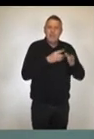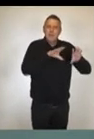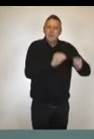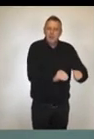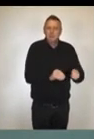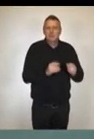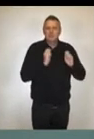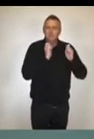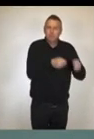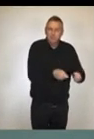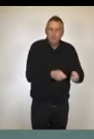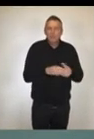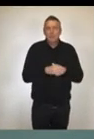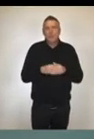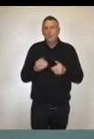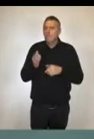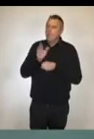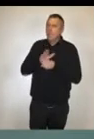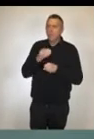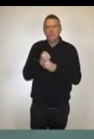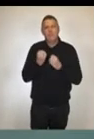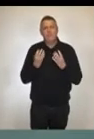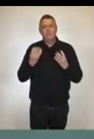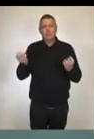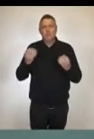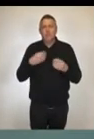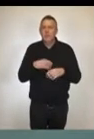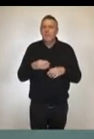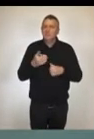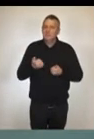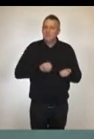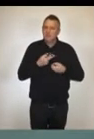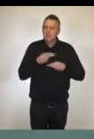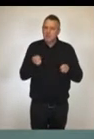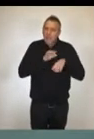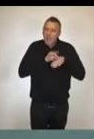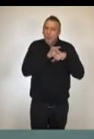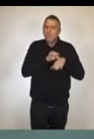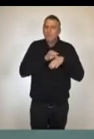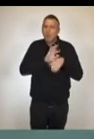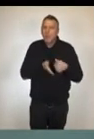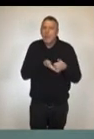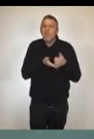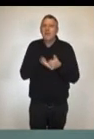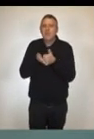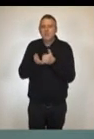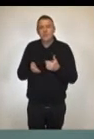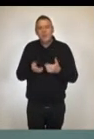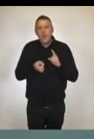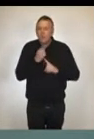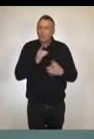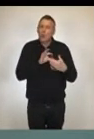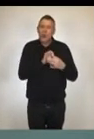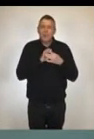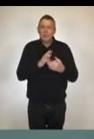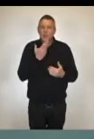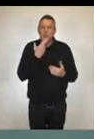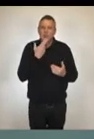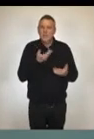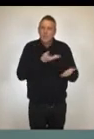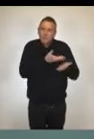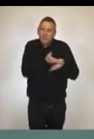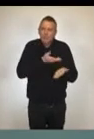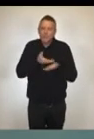travail, ceci en développant une méthode d'accompagnement par nos services publics, privilégiant des relations de qualité. Notre ambition